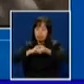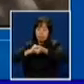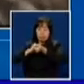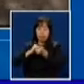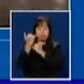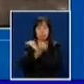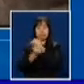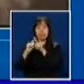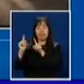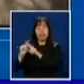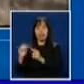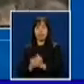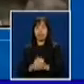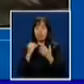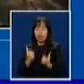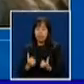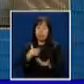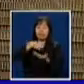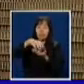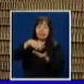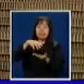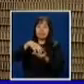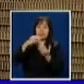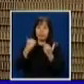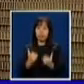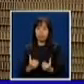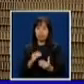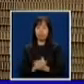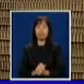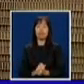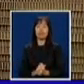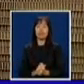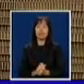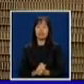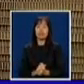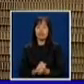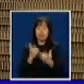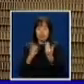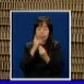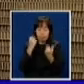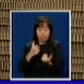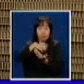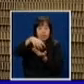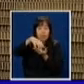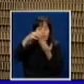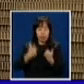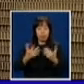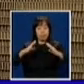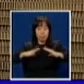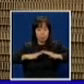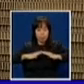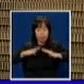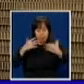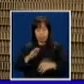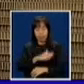ระหว่างประเทศนะครับอันนี้ก็คือสิ่งที่อยากจะถือโอกาสรายงานพี่น้องประชาชนในสัปดาห์นี้นะครับพักกันสักครู่นะครับเดี๋ยว